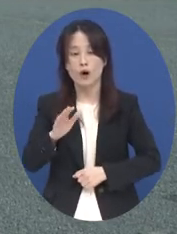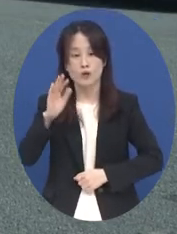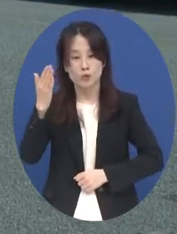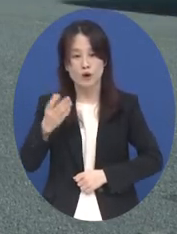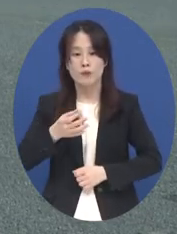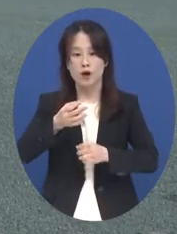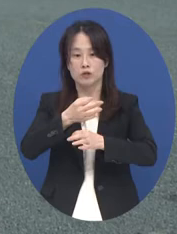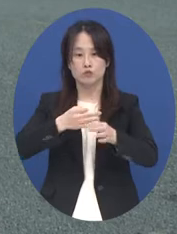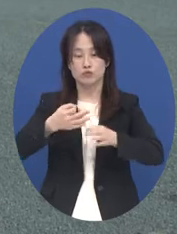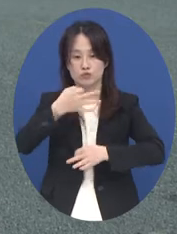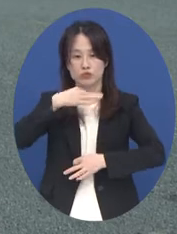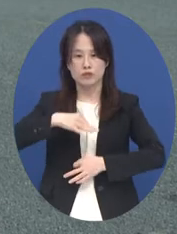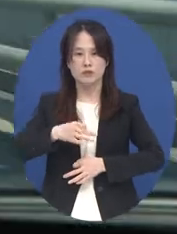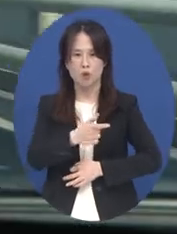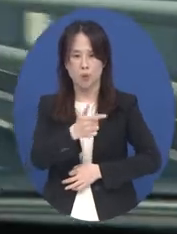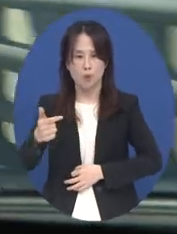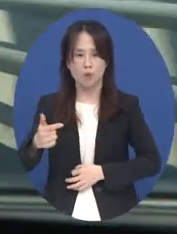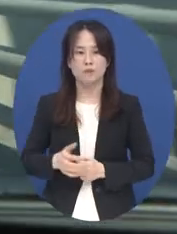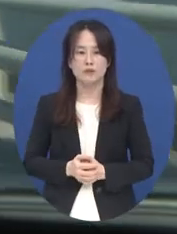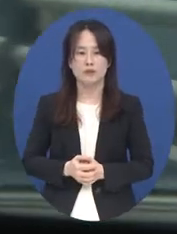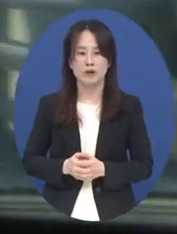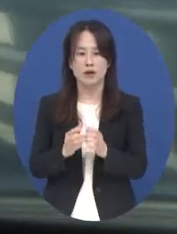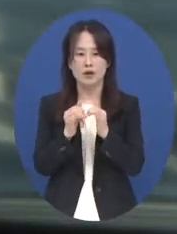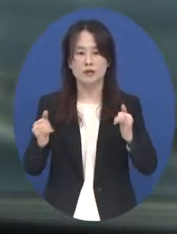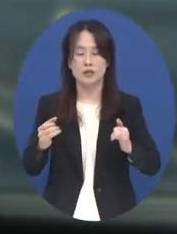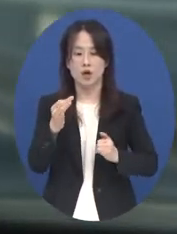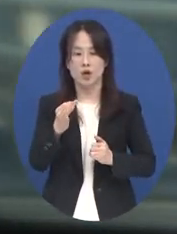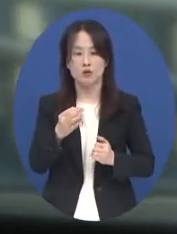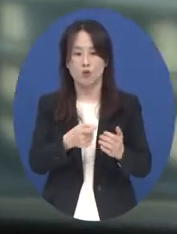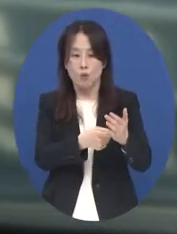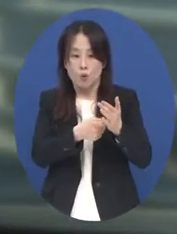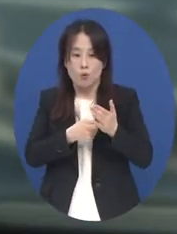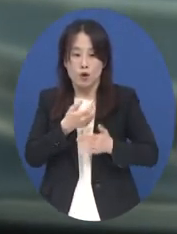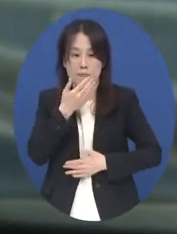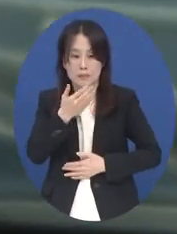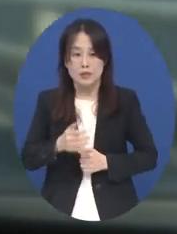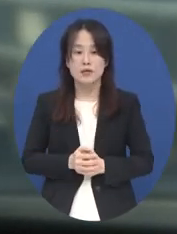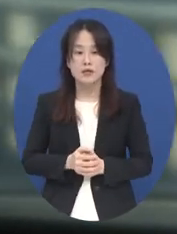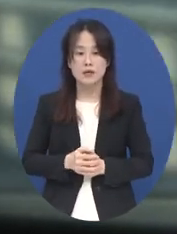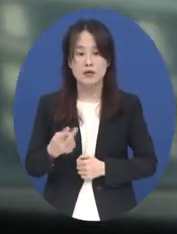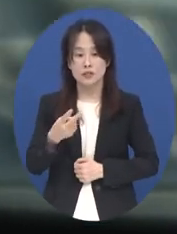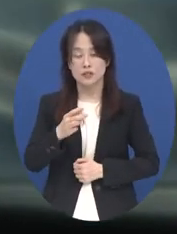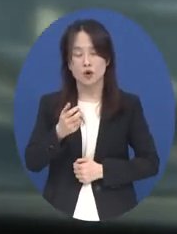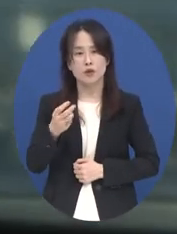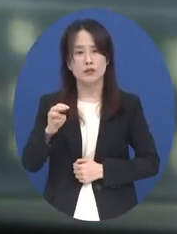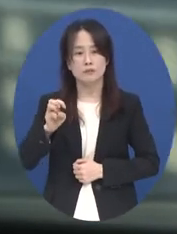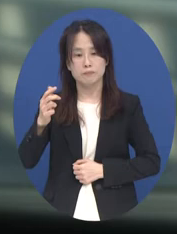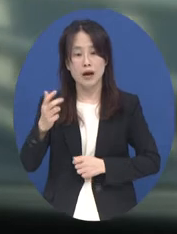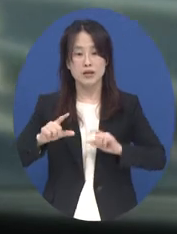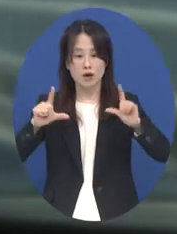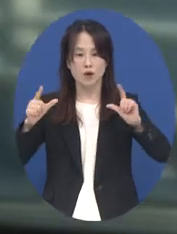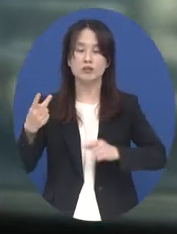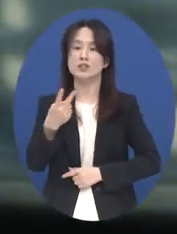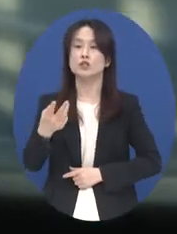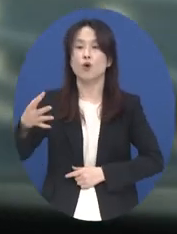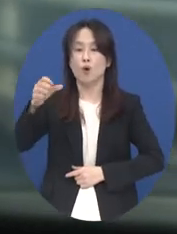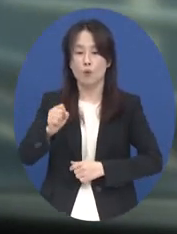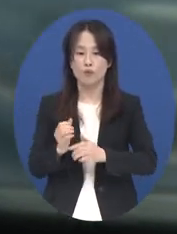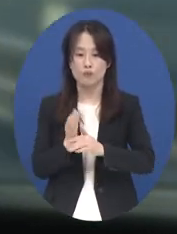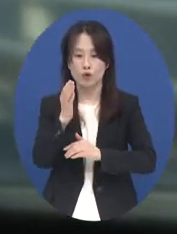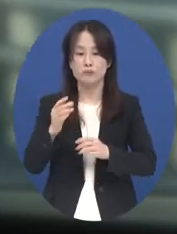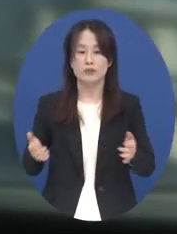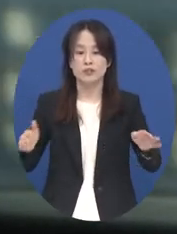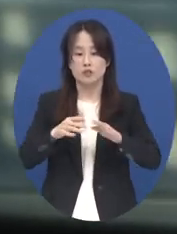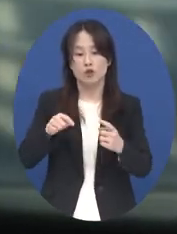수 있는 경제 효과는 상당합니다. 도민들의 통행료가 절감되는 것은 물론 오는 2038년까지 총 2천억 원이 넘는